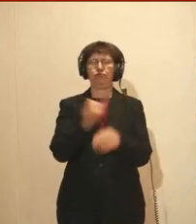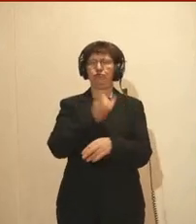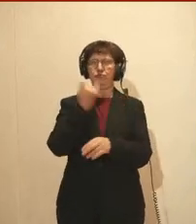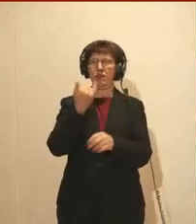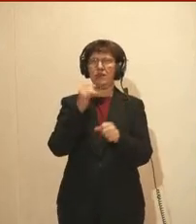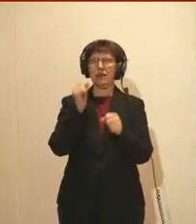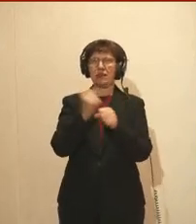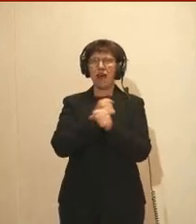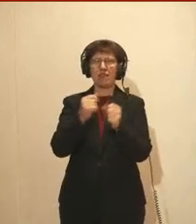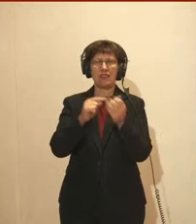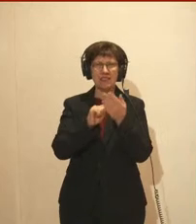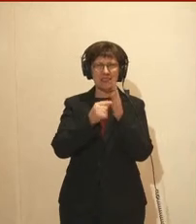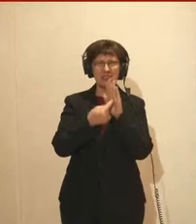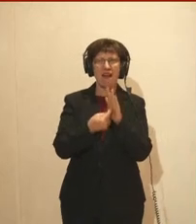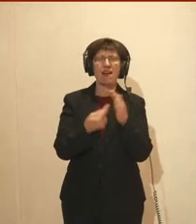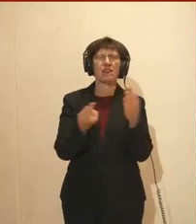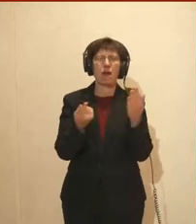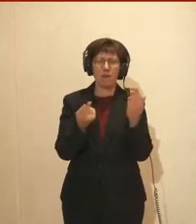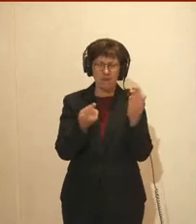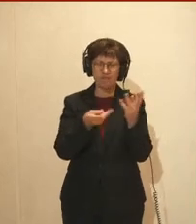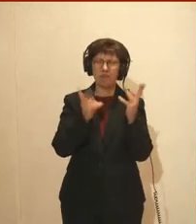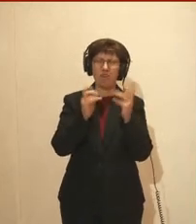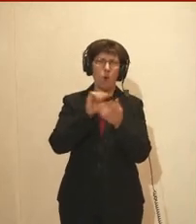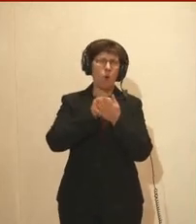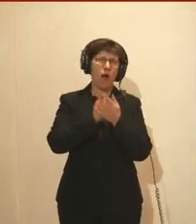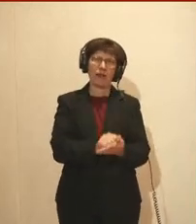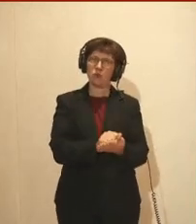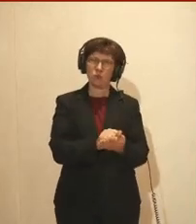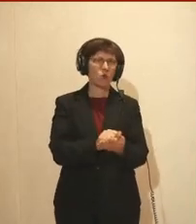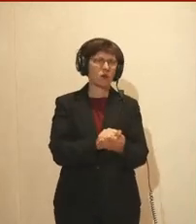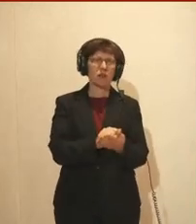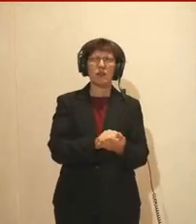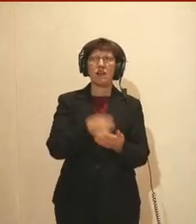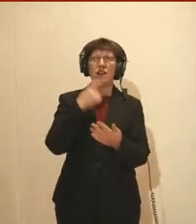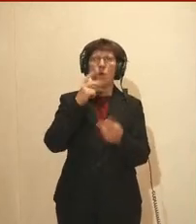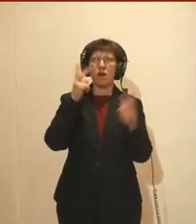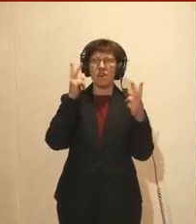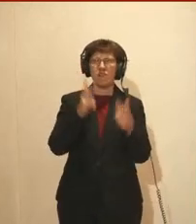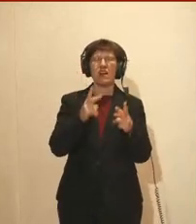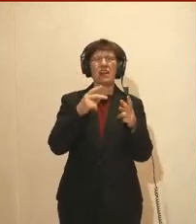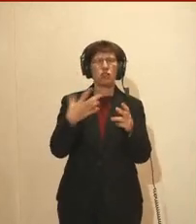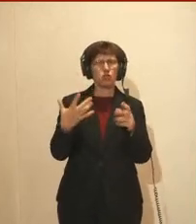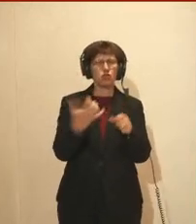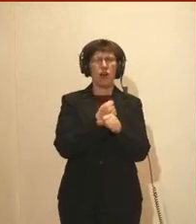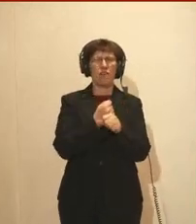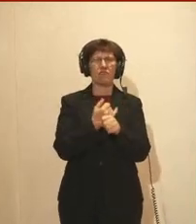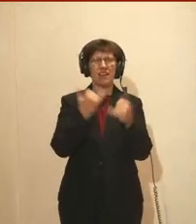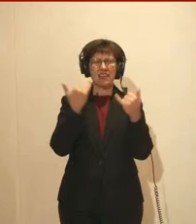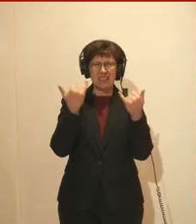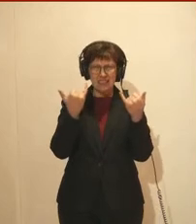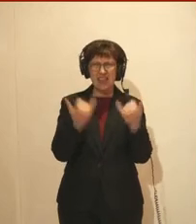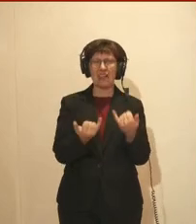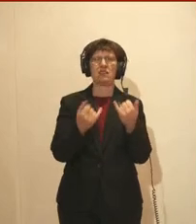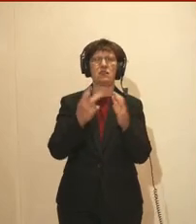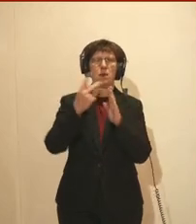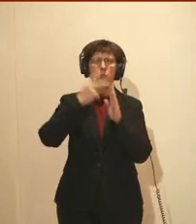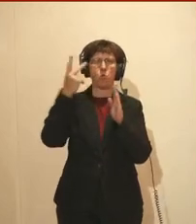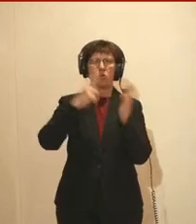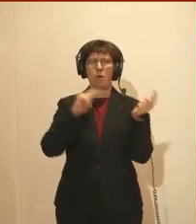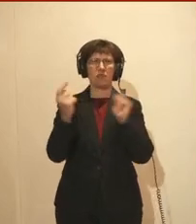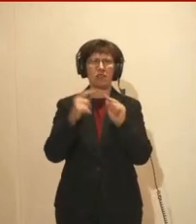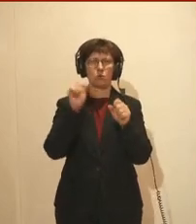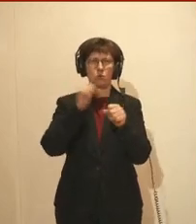können wir jetzt leider so nicht teilen aber es war wirklich beeindruckend und ich finde es hat auch richtig was gegeben was wir jetzt in die programmdiskussion